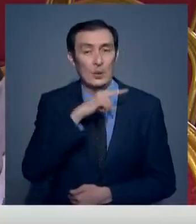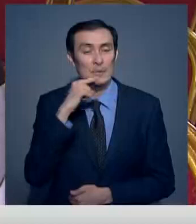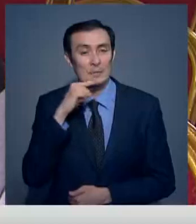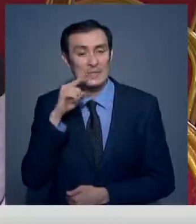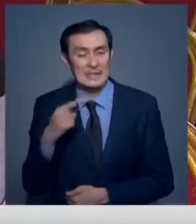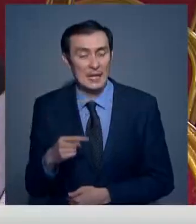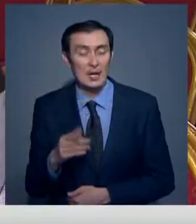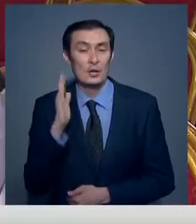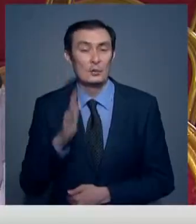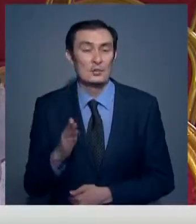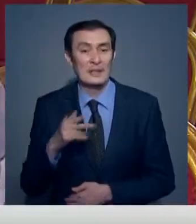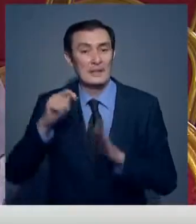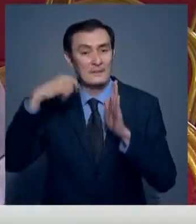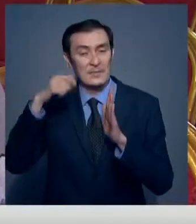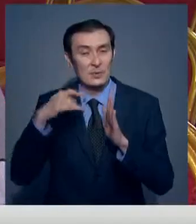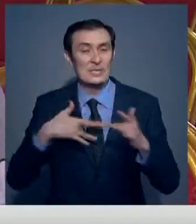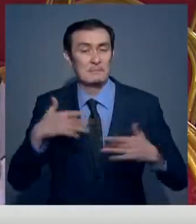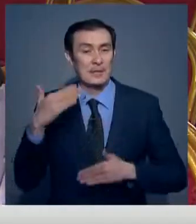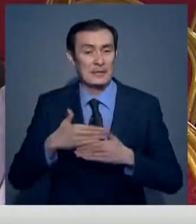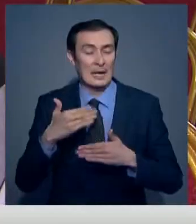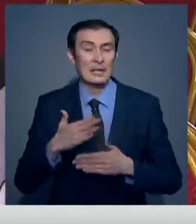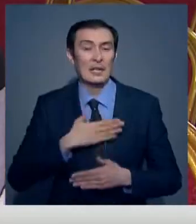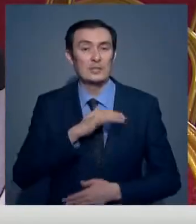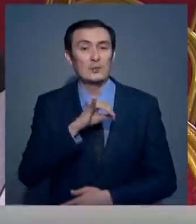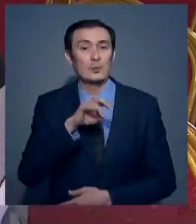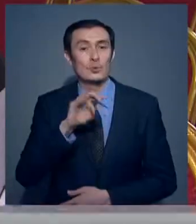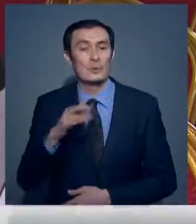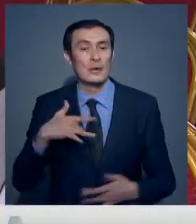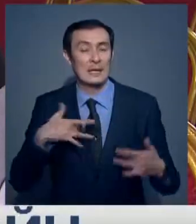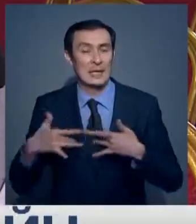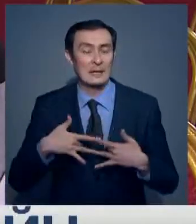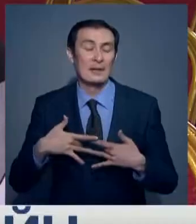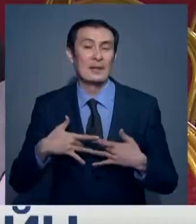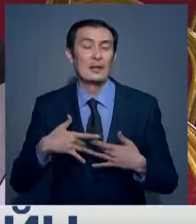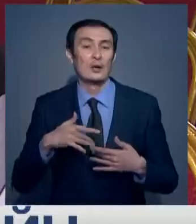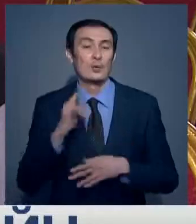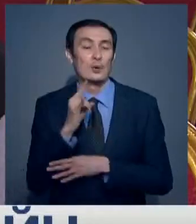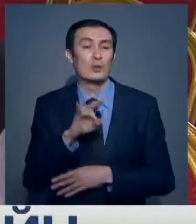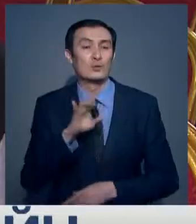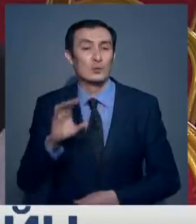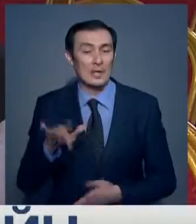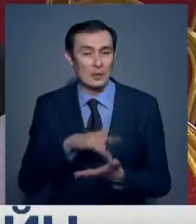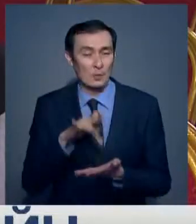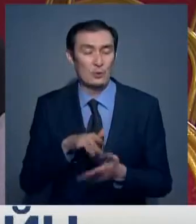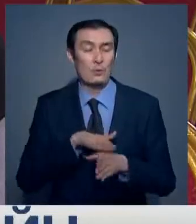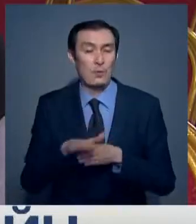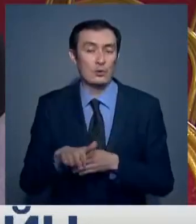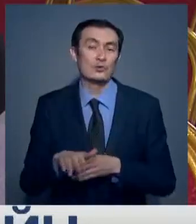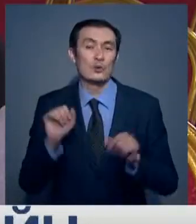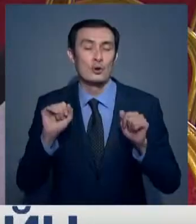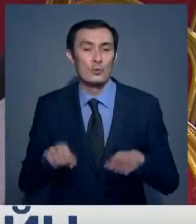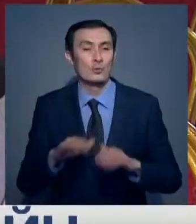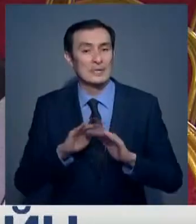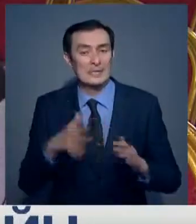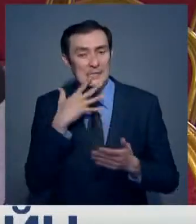русском, выходят видеоспектакли на нашем YouTube-канале «Театр кукол Нурсултан». Полностью могут